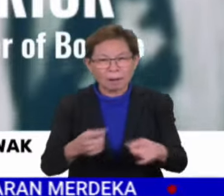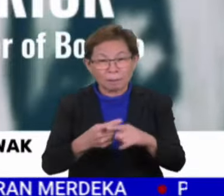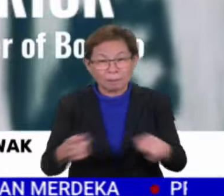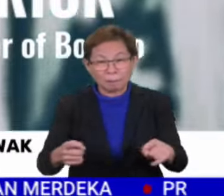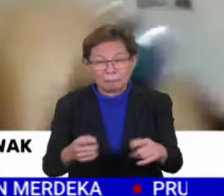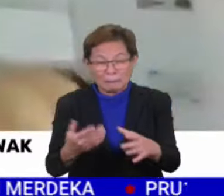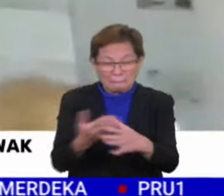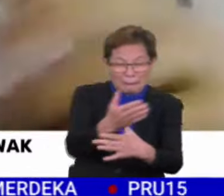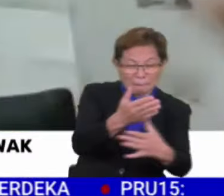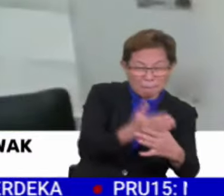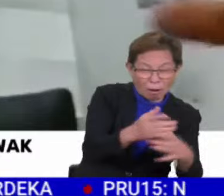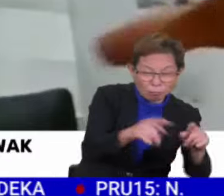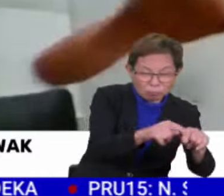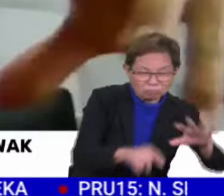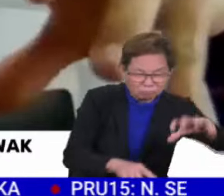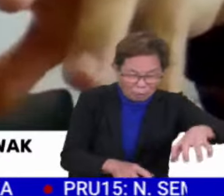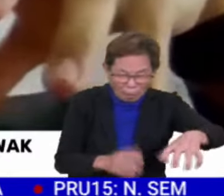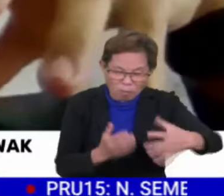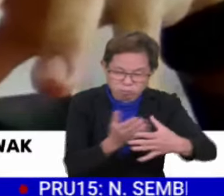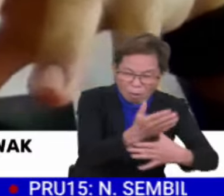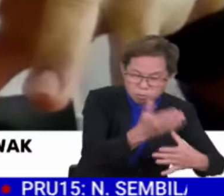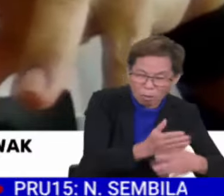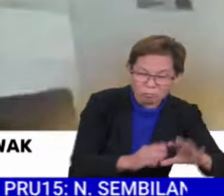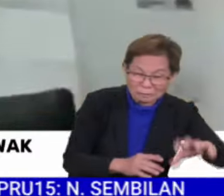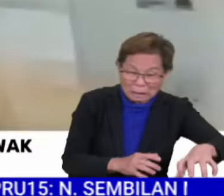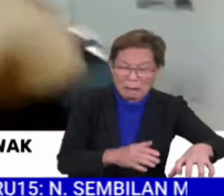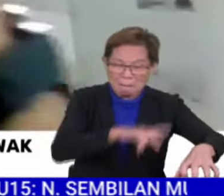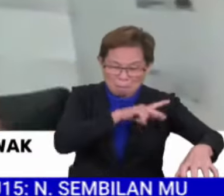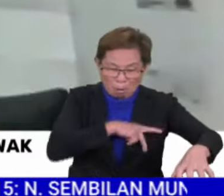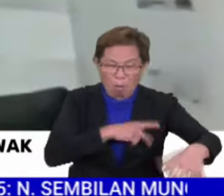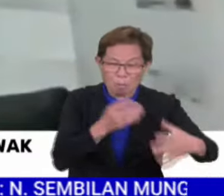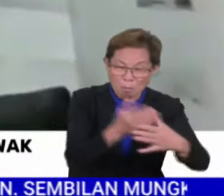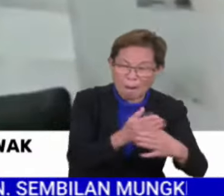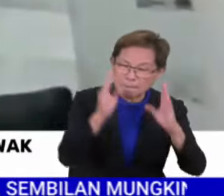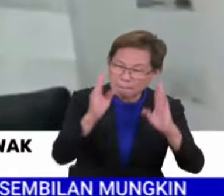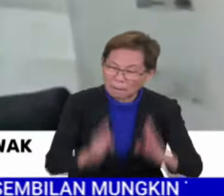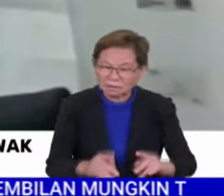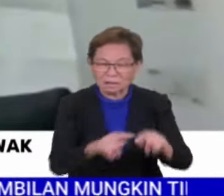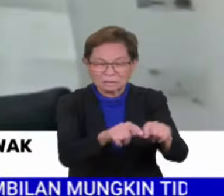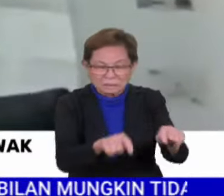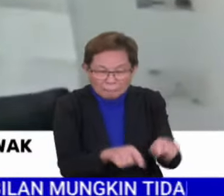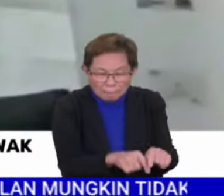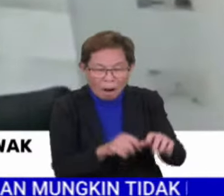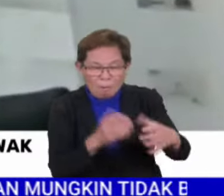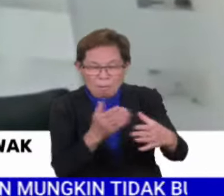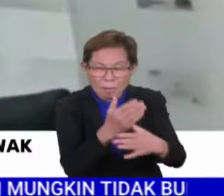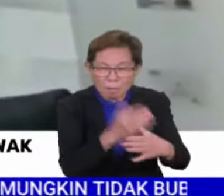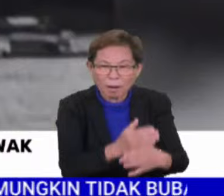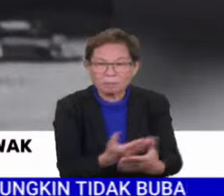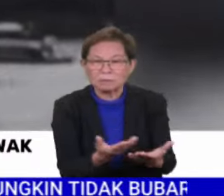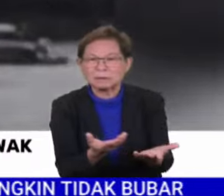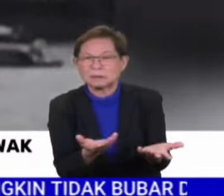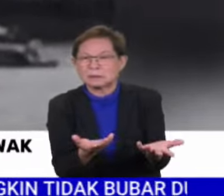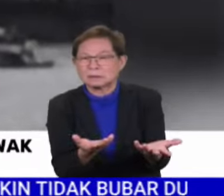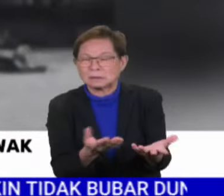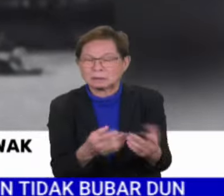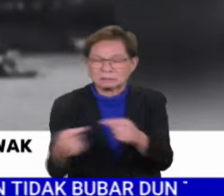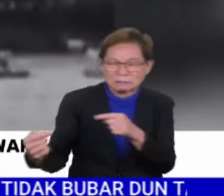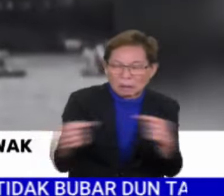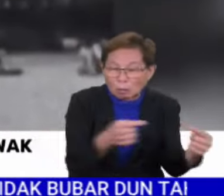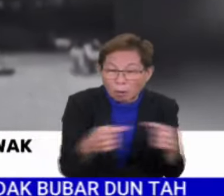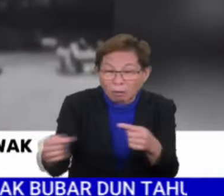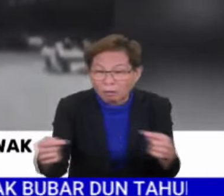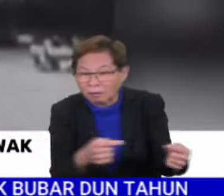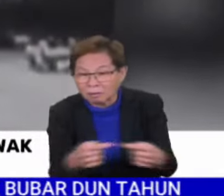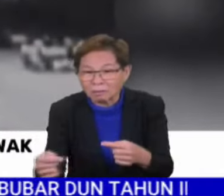yang mengancam wilayah dia, mengancam bangsa dia, mengancam kedudukan dia, maka lawan. Faktor